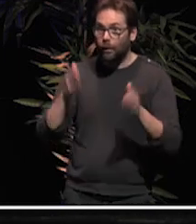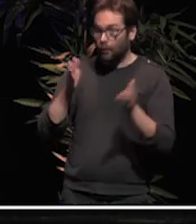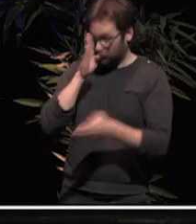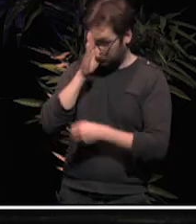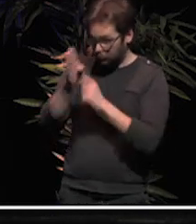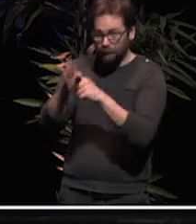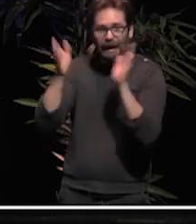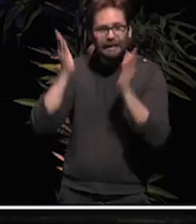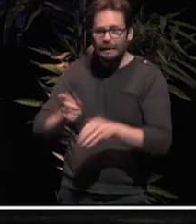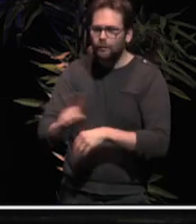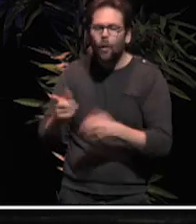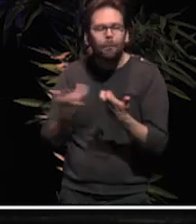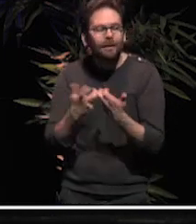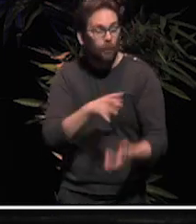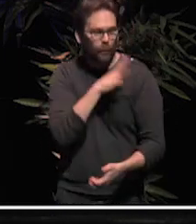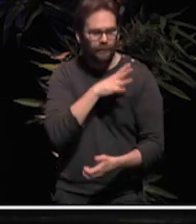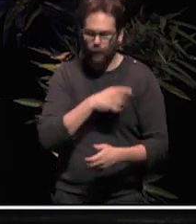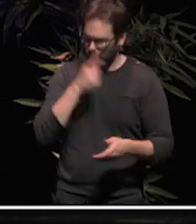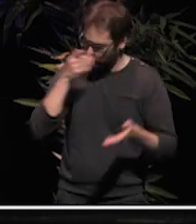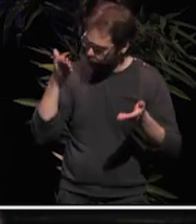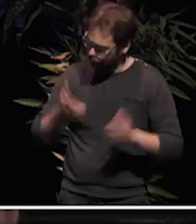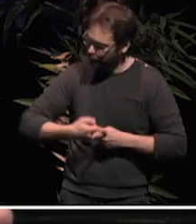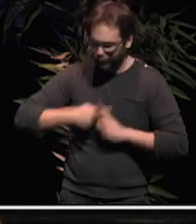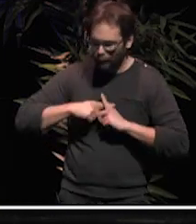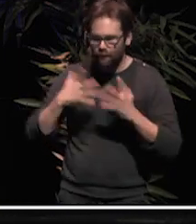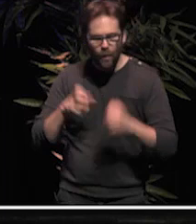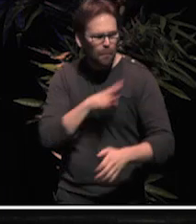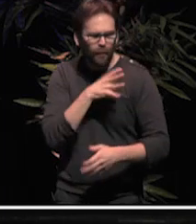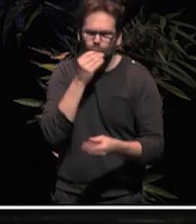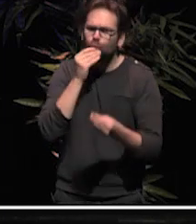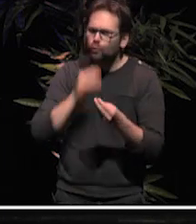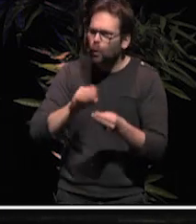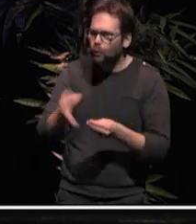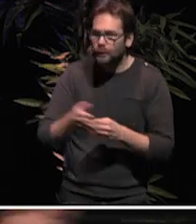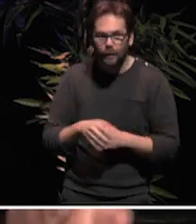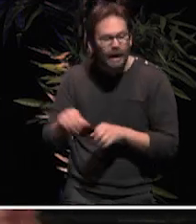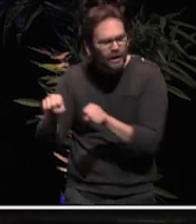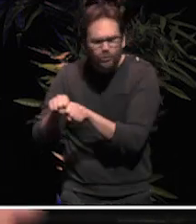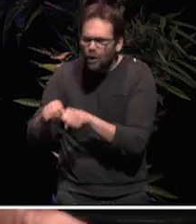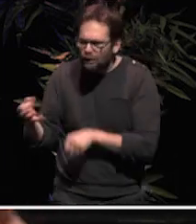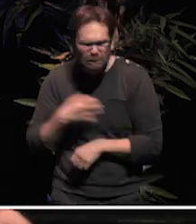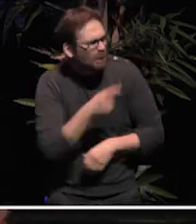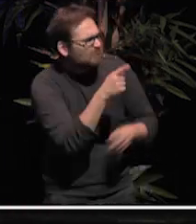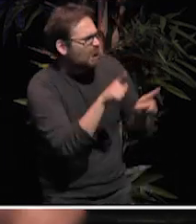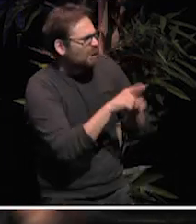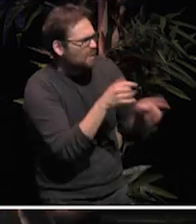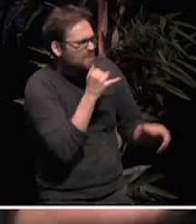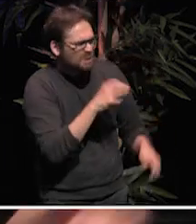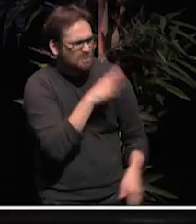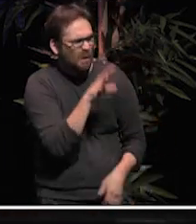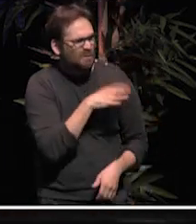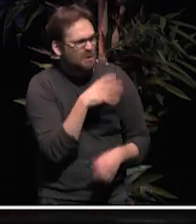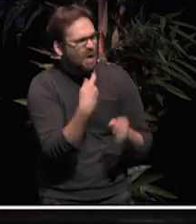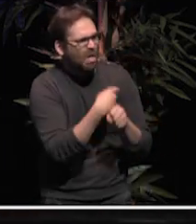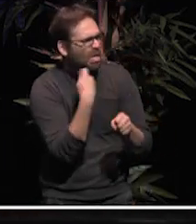une vocation de prof que j'ai eue très tôt, ma sœur était embêtée par moi, elle disait un petit prof, tu nous emmerdes, tu nous racontes tout truc des trucs